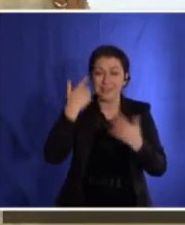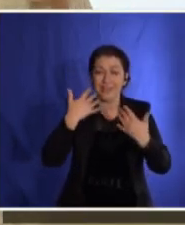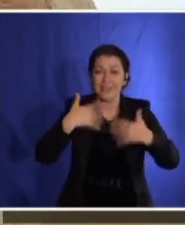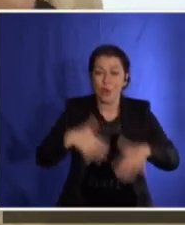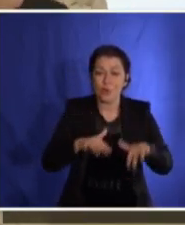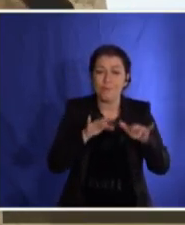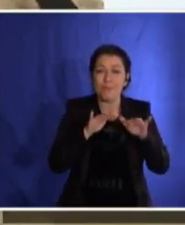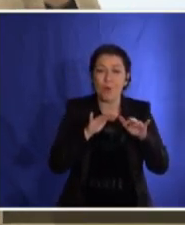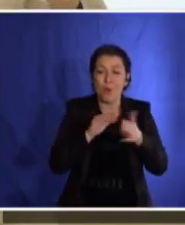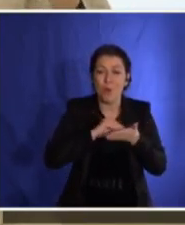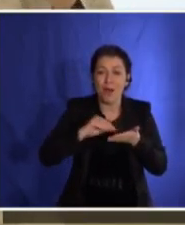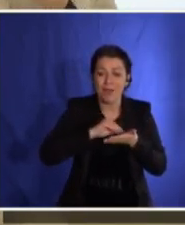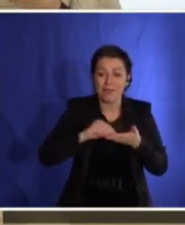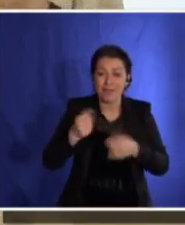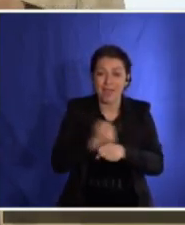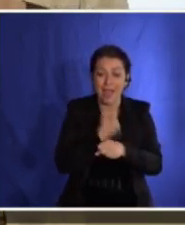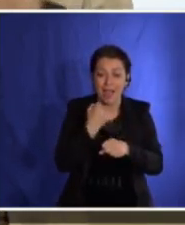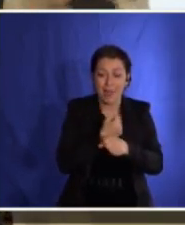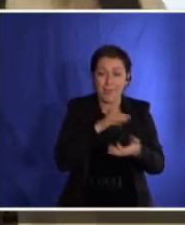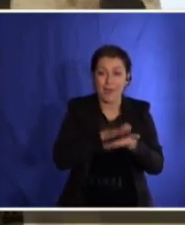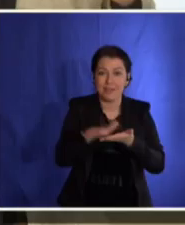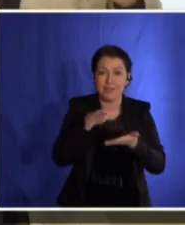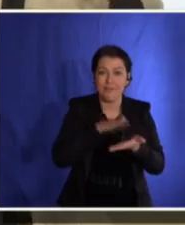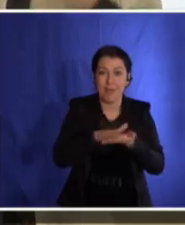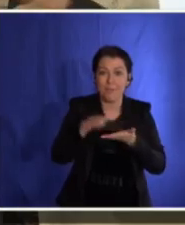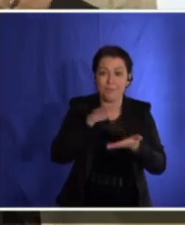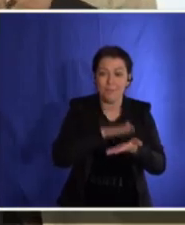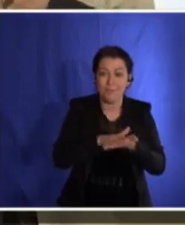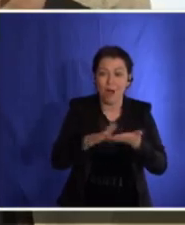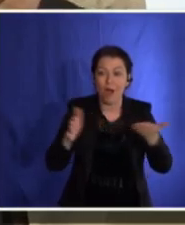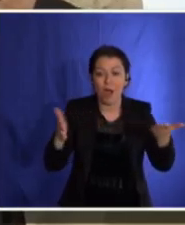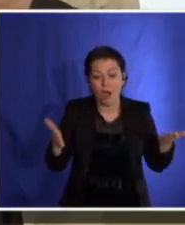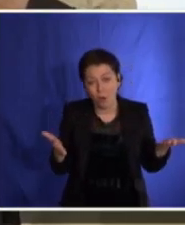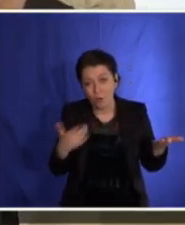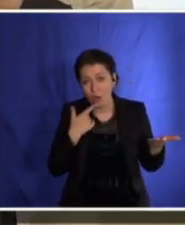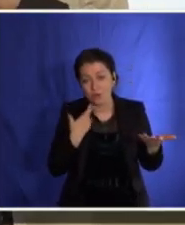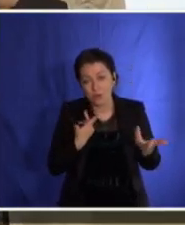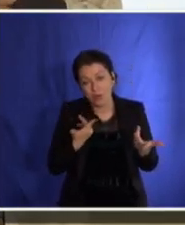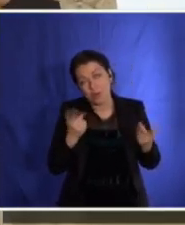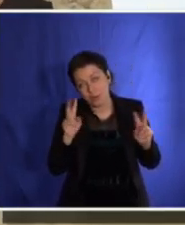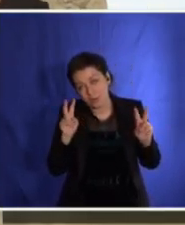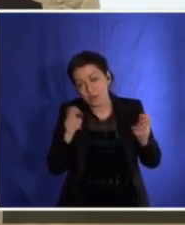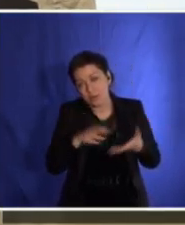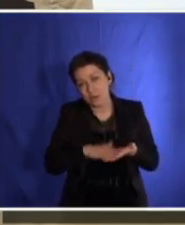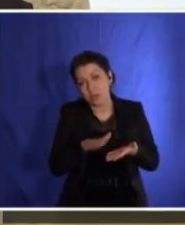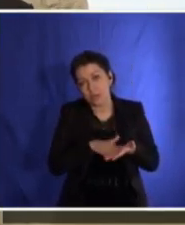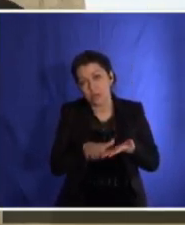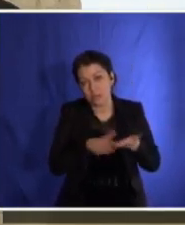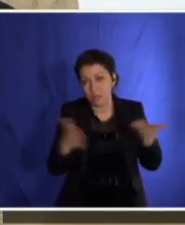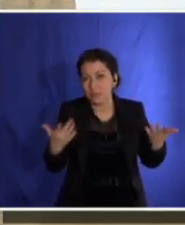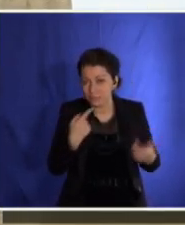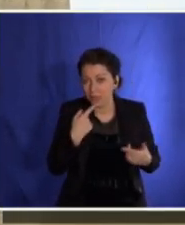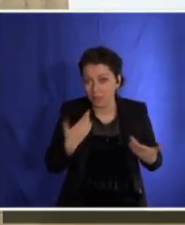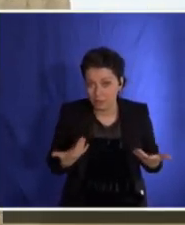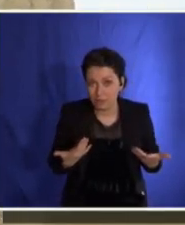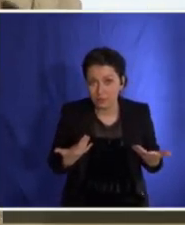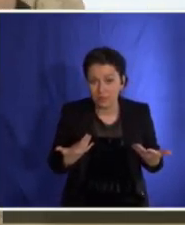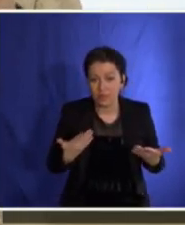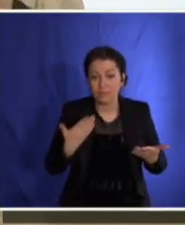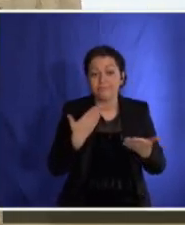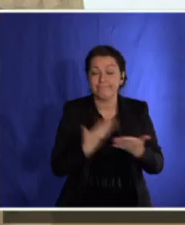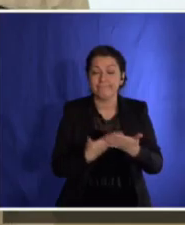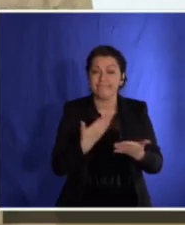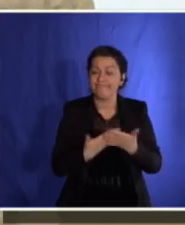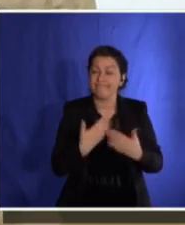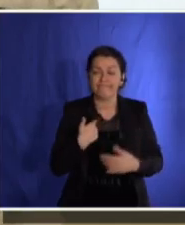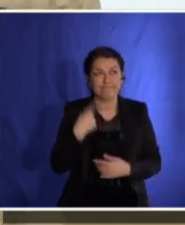Bürokratiearbeit verbraucht, um nicht zu verplempern zu sagen. Und da denke ich mir, da